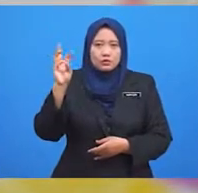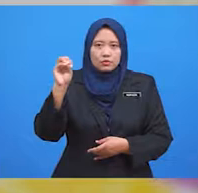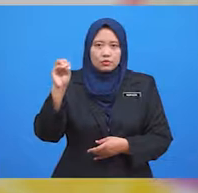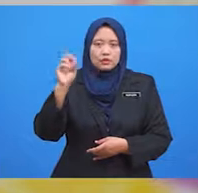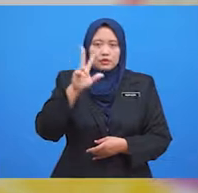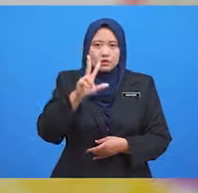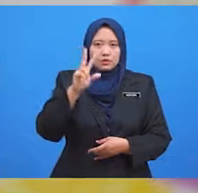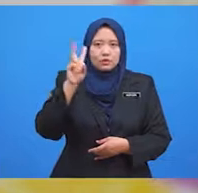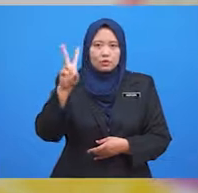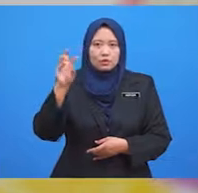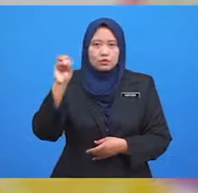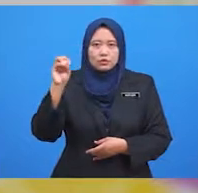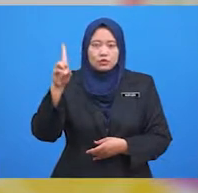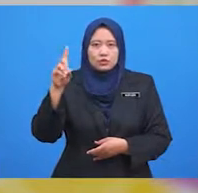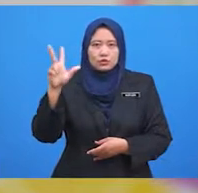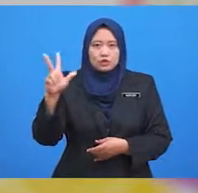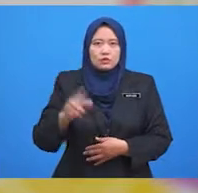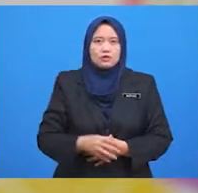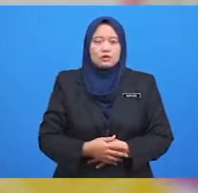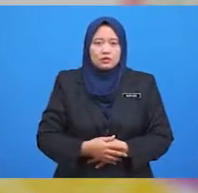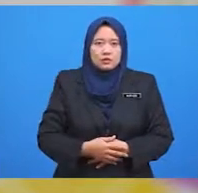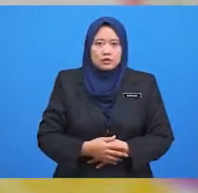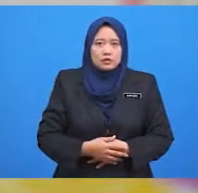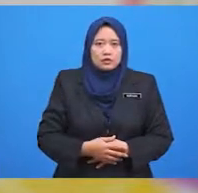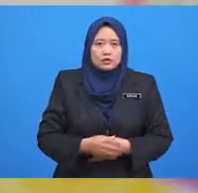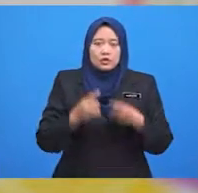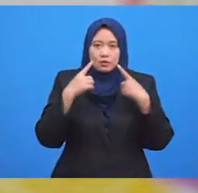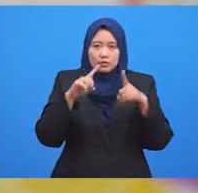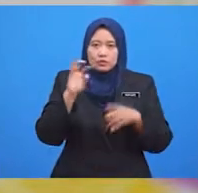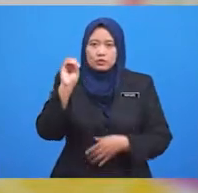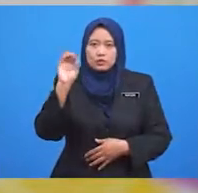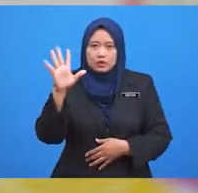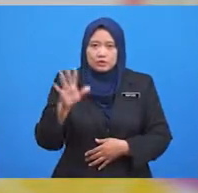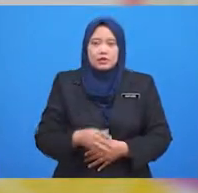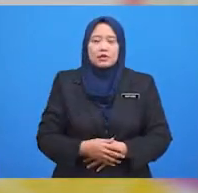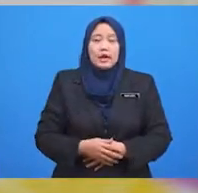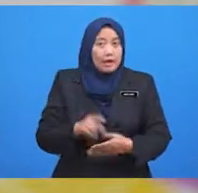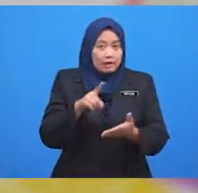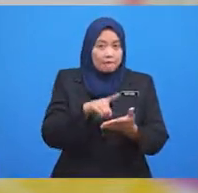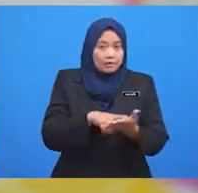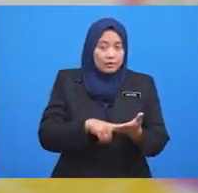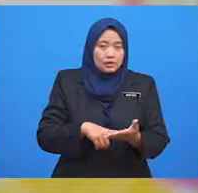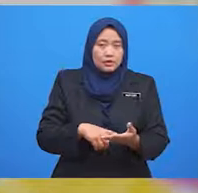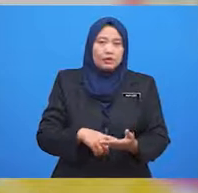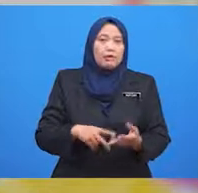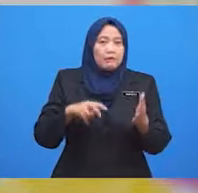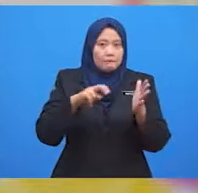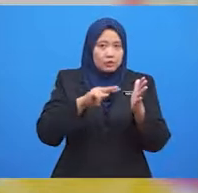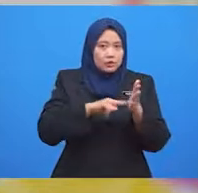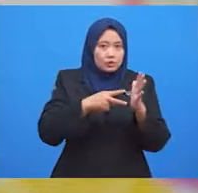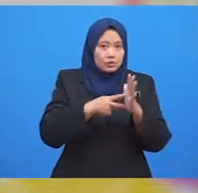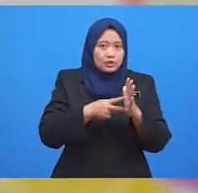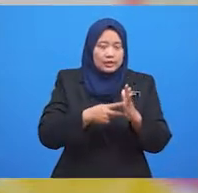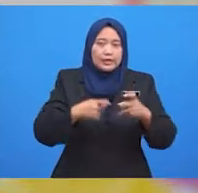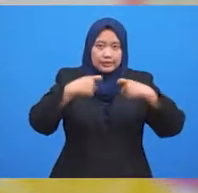MP06032013. Jawapan 05. Apa pula yang dimaksudkan dengan elektroterapi?